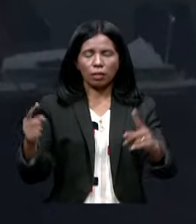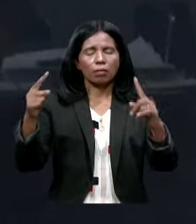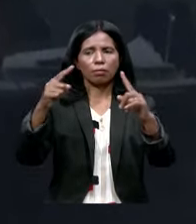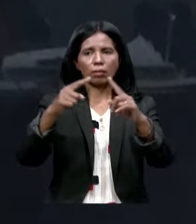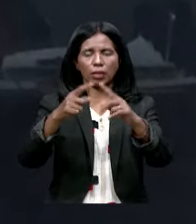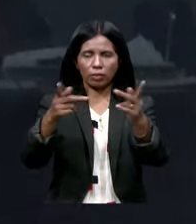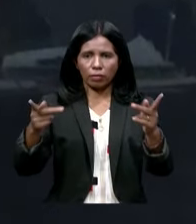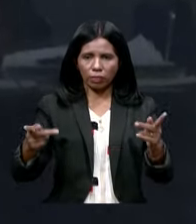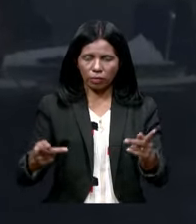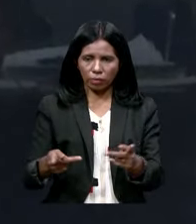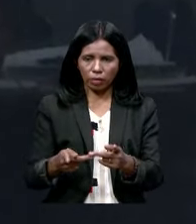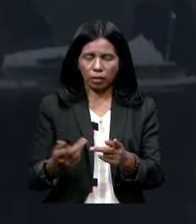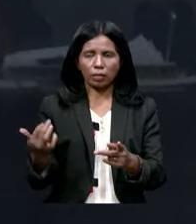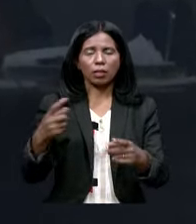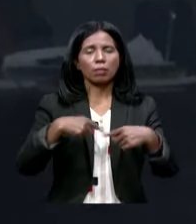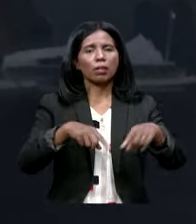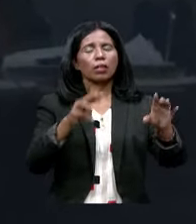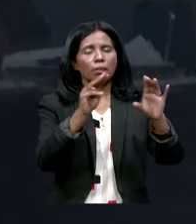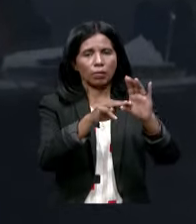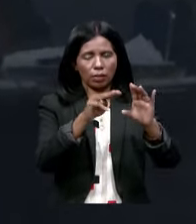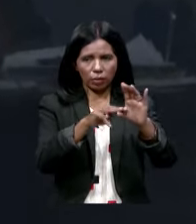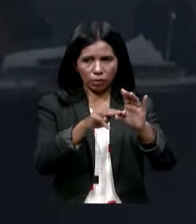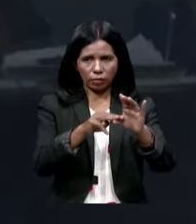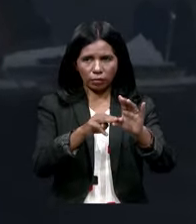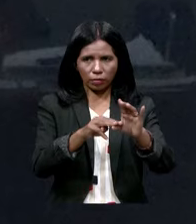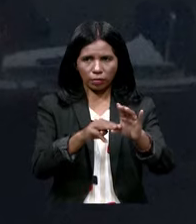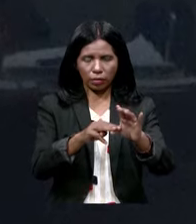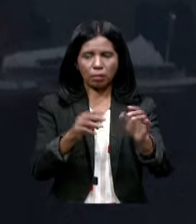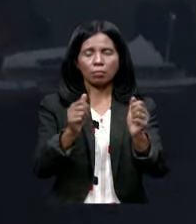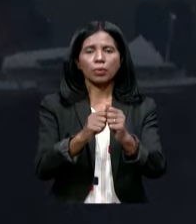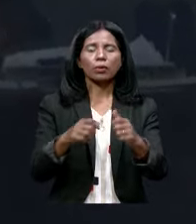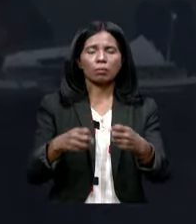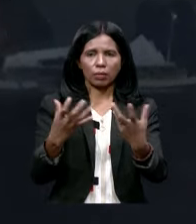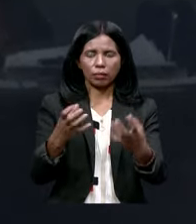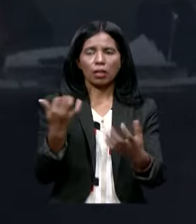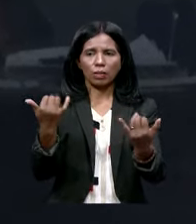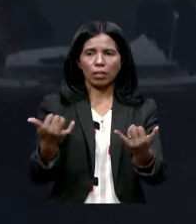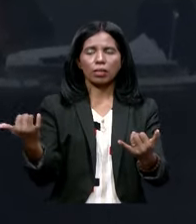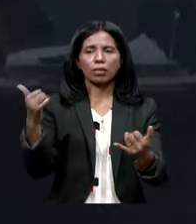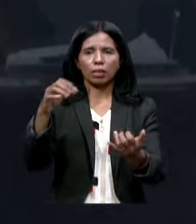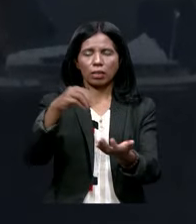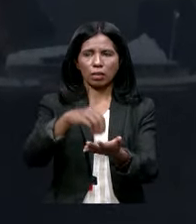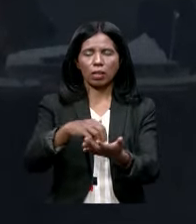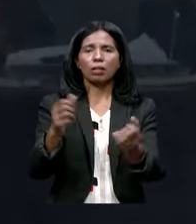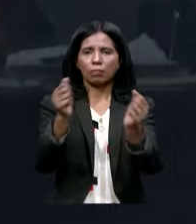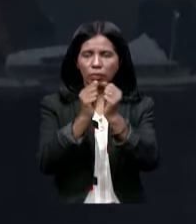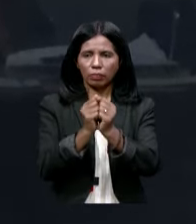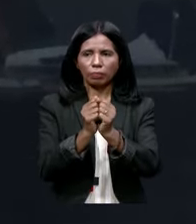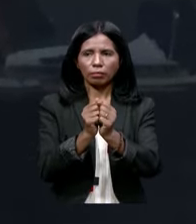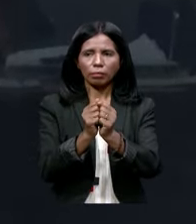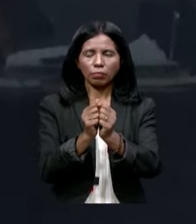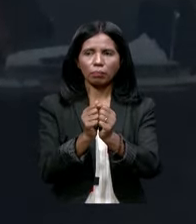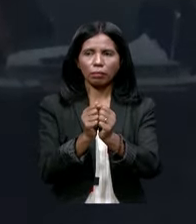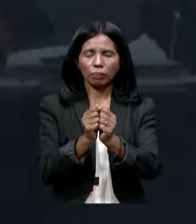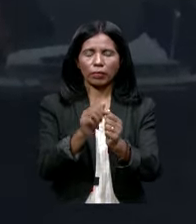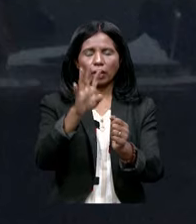zardin no ba iha merkadu ne maka iha kuase hira keres mes agora dau sira estala kuase kala atus